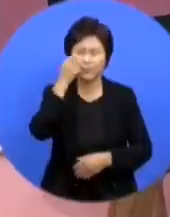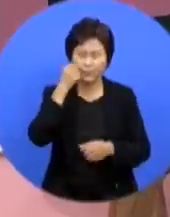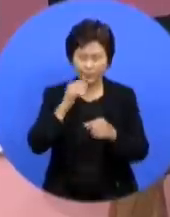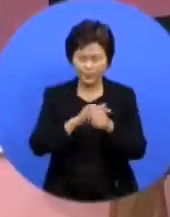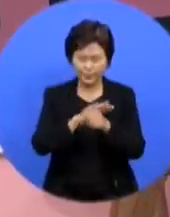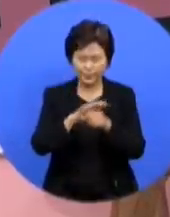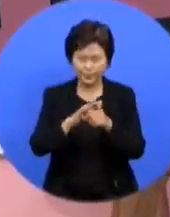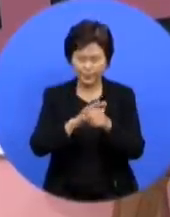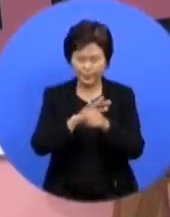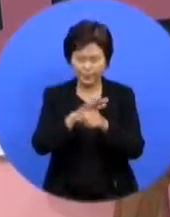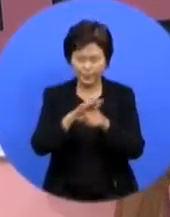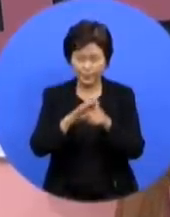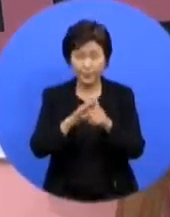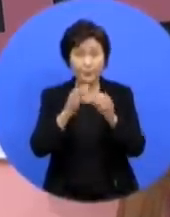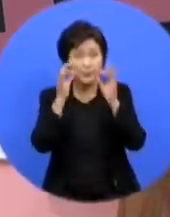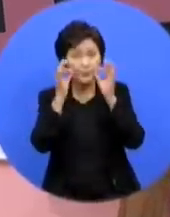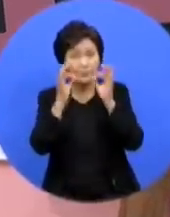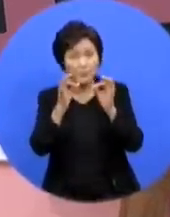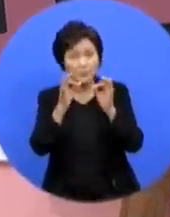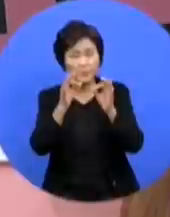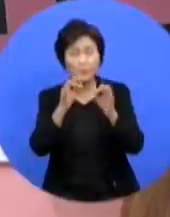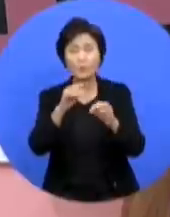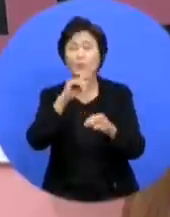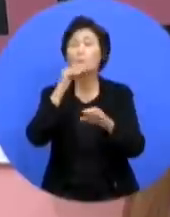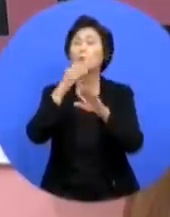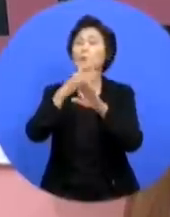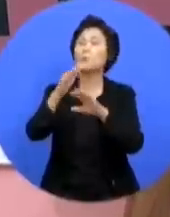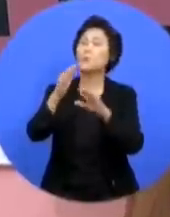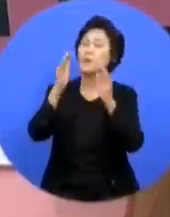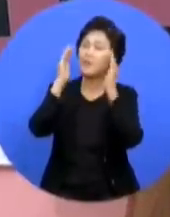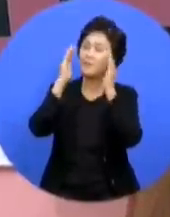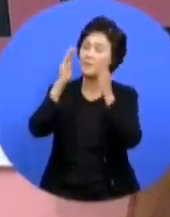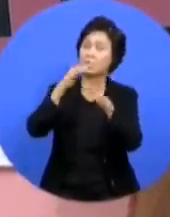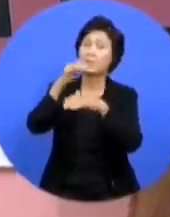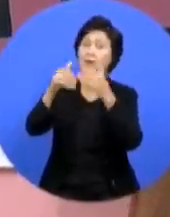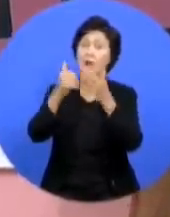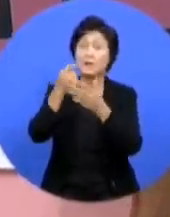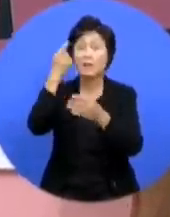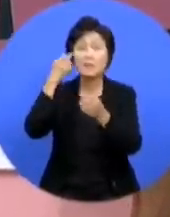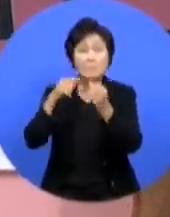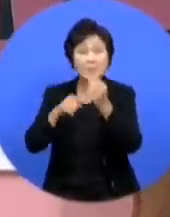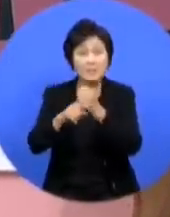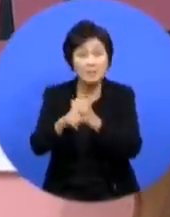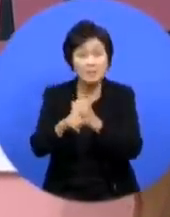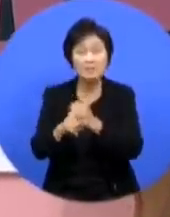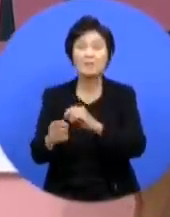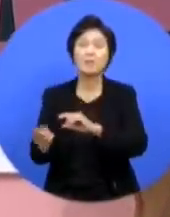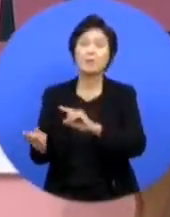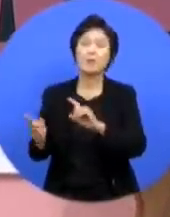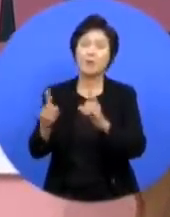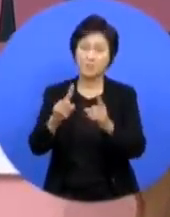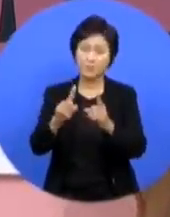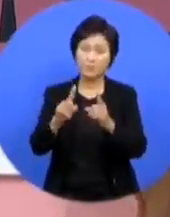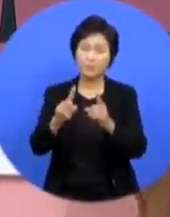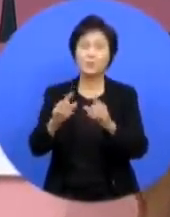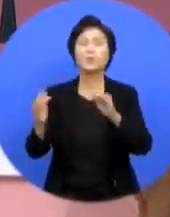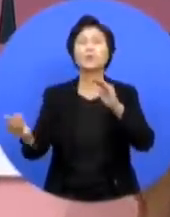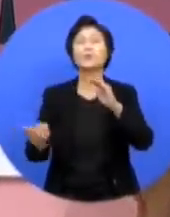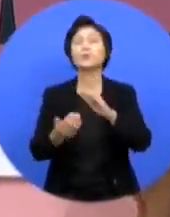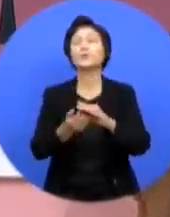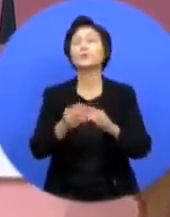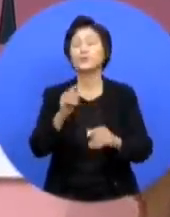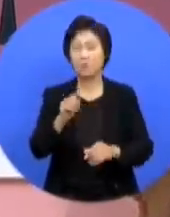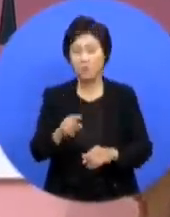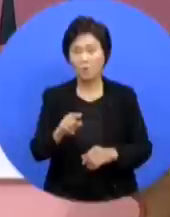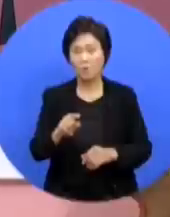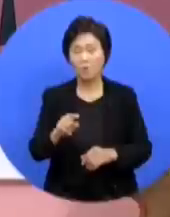향하신 우리 한국 교회와 즉 북한을 향하신 하나님의 그 뜻을 회복시키시고 이루실 것이 아니냐. 그게 우리의